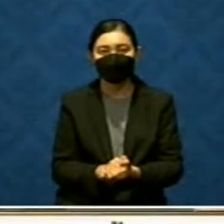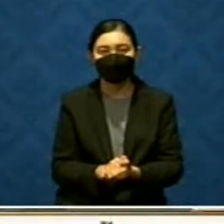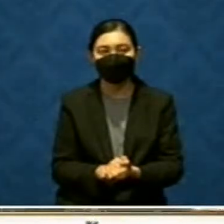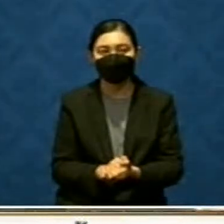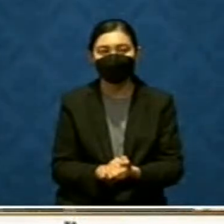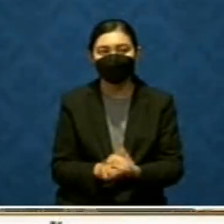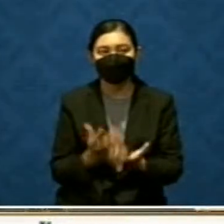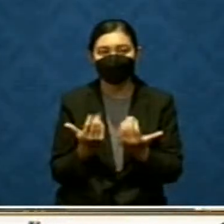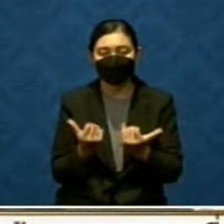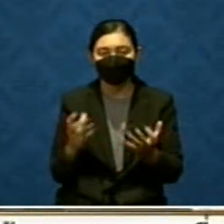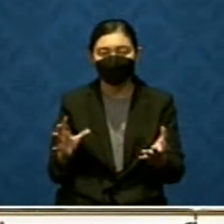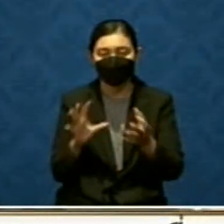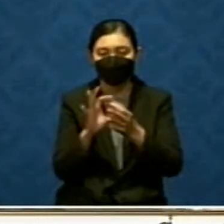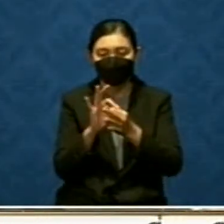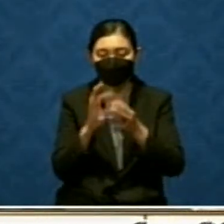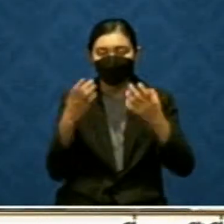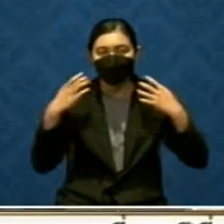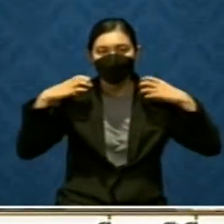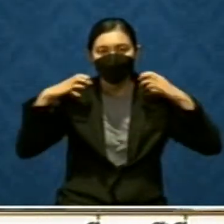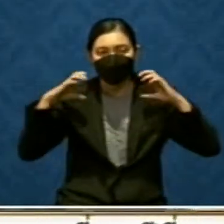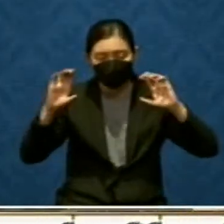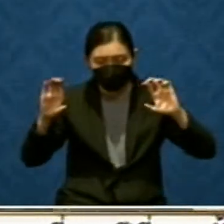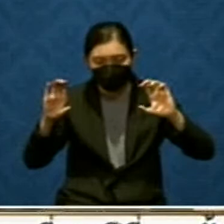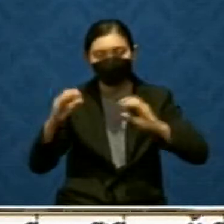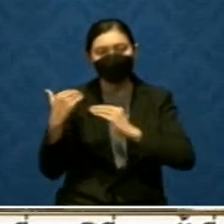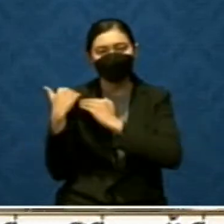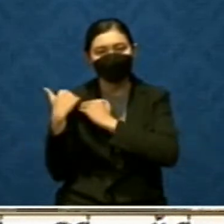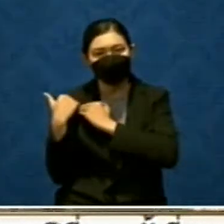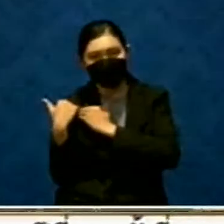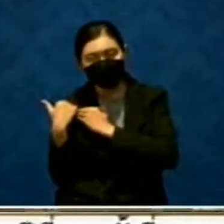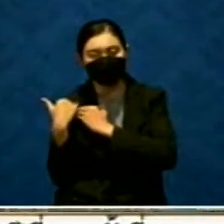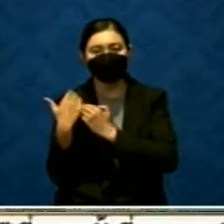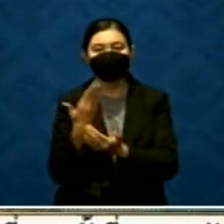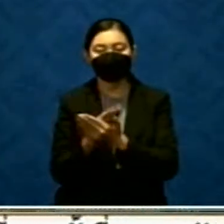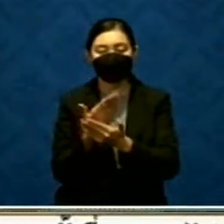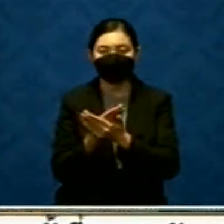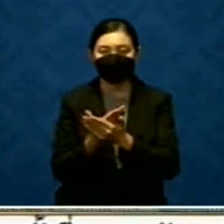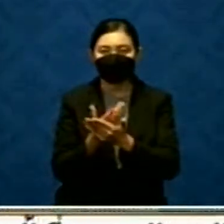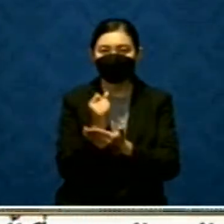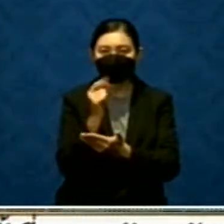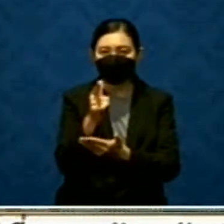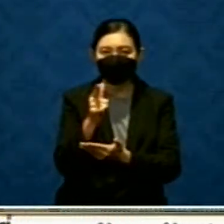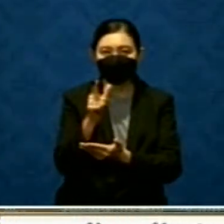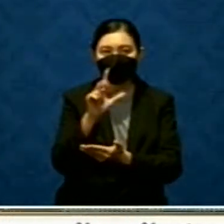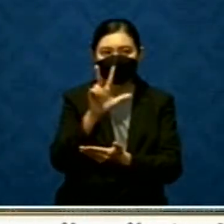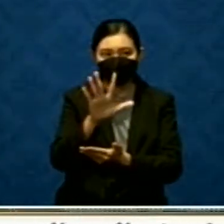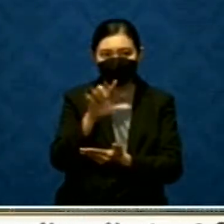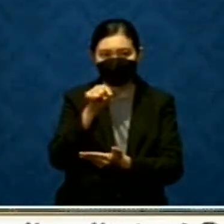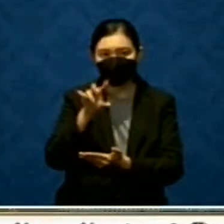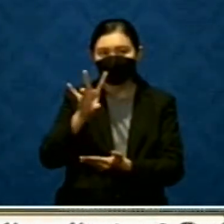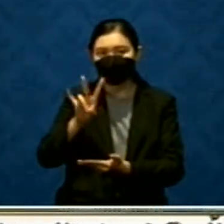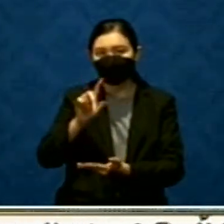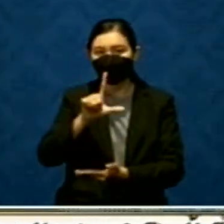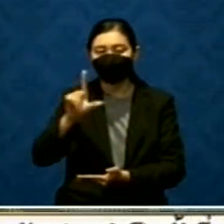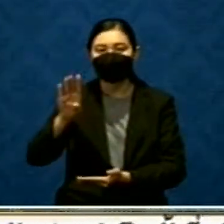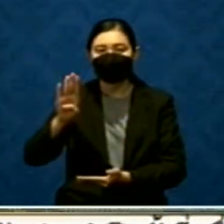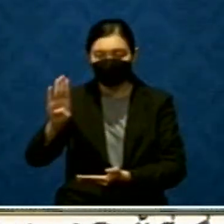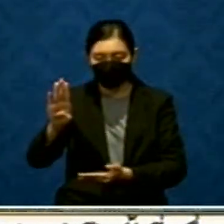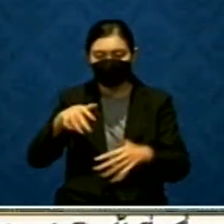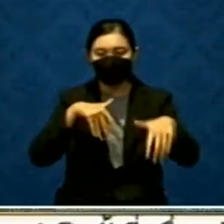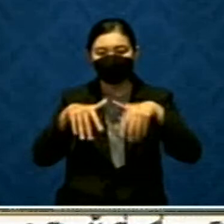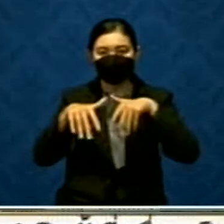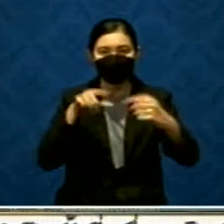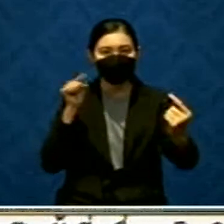าระนะครับเกิดหนี้สูงถึง 5.7 ล้านล้านบาทผลประโยชน์จะไม่ตกถึงประชาชนในระดับพื้นที่